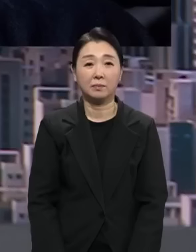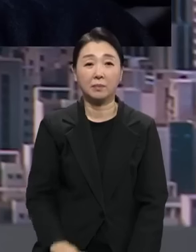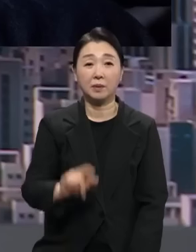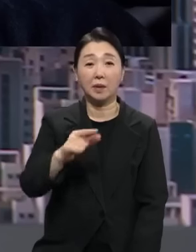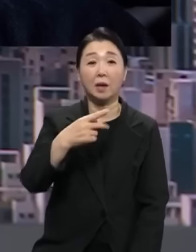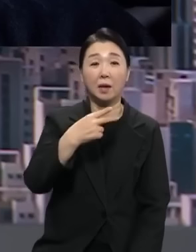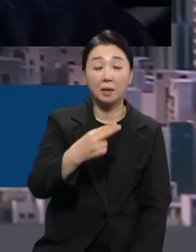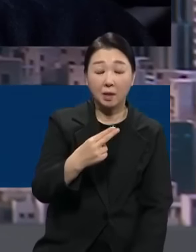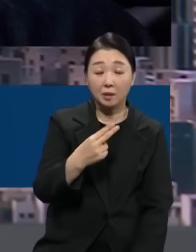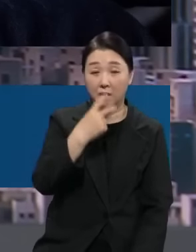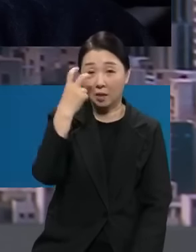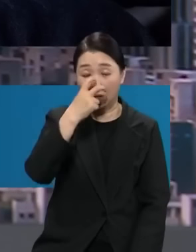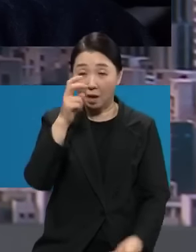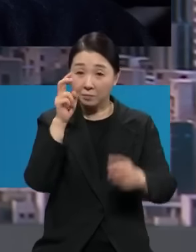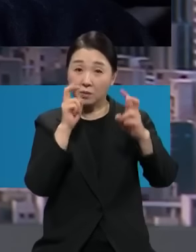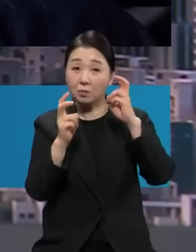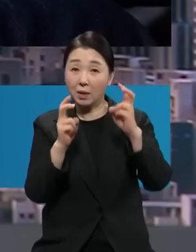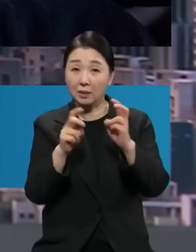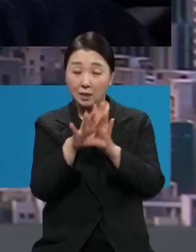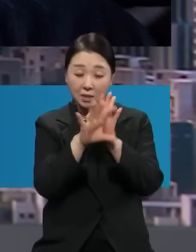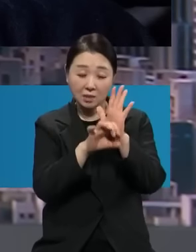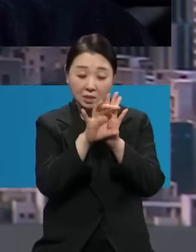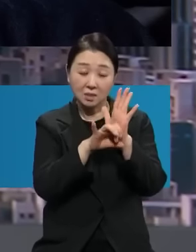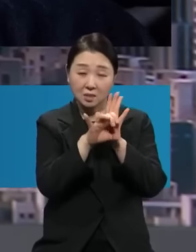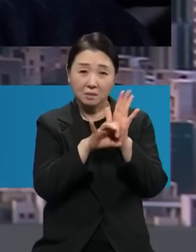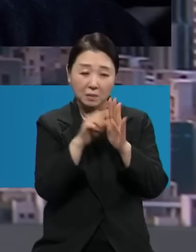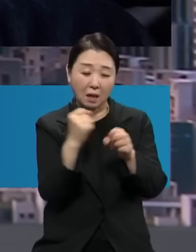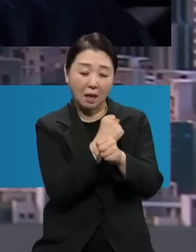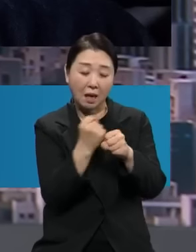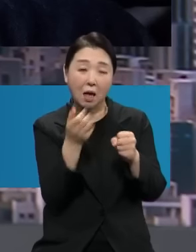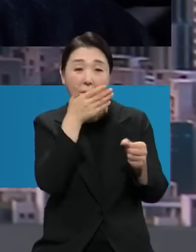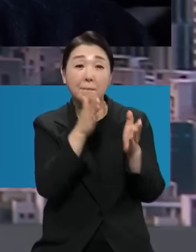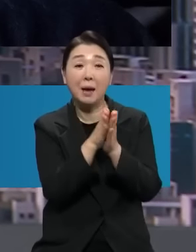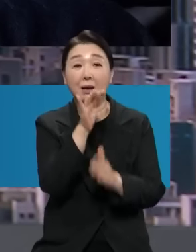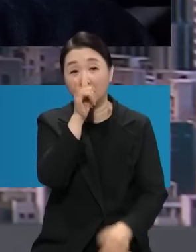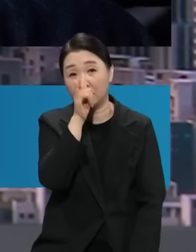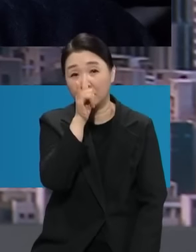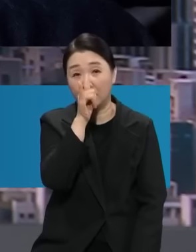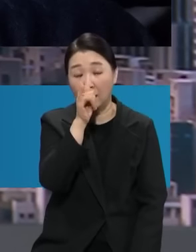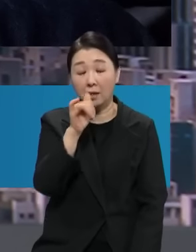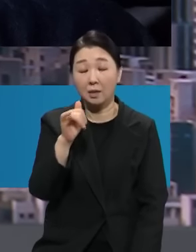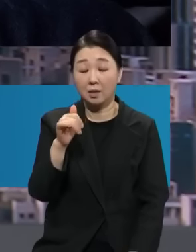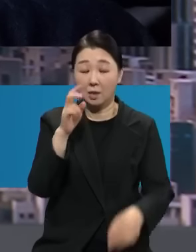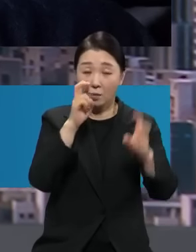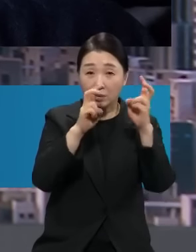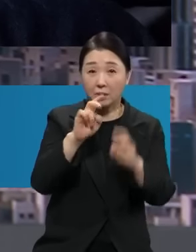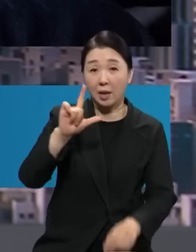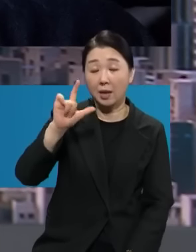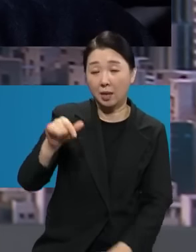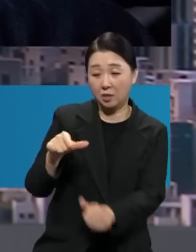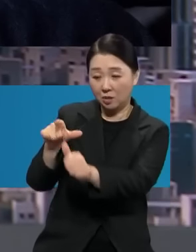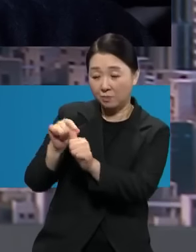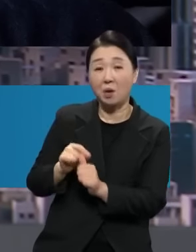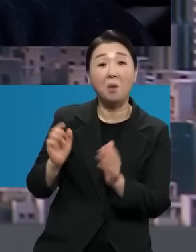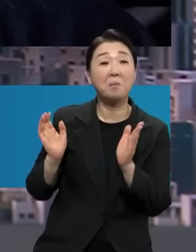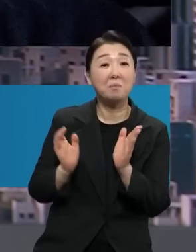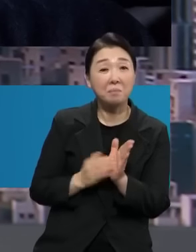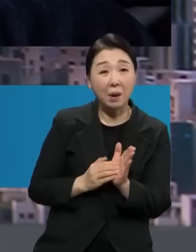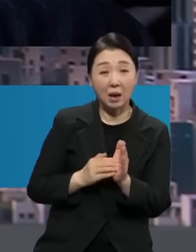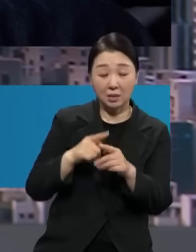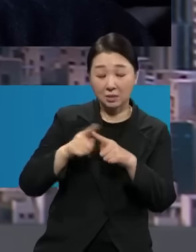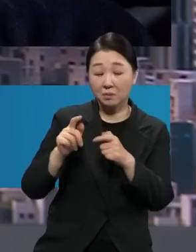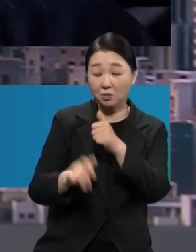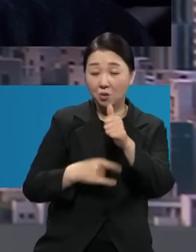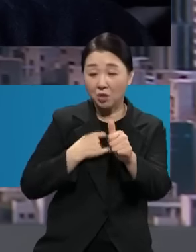LH 감리 업체들의 입찰 비리가 드러났습니다 업체들이 LH 출신들을 채용해서 심사위원들에게 뇌물을